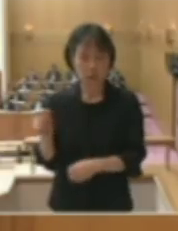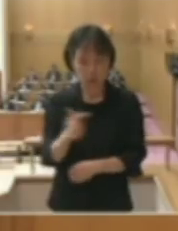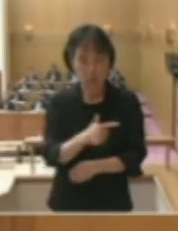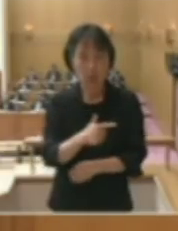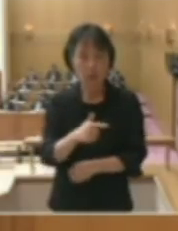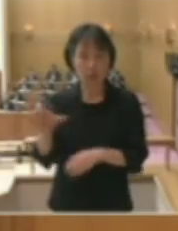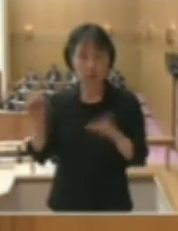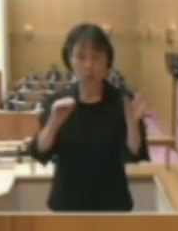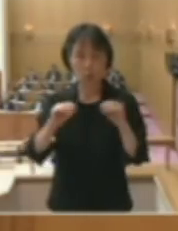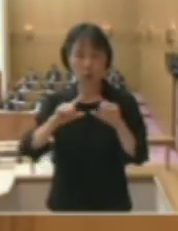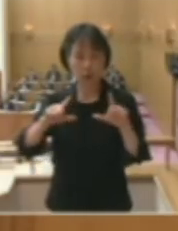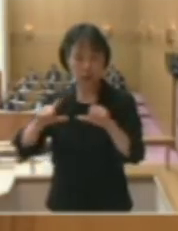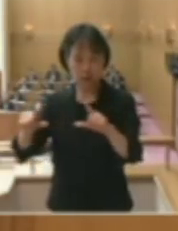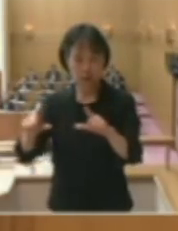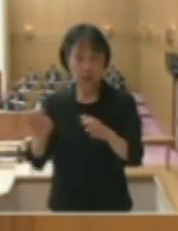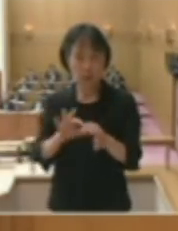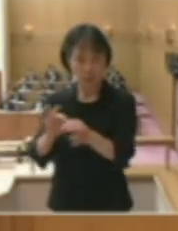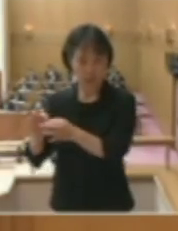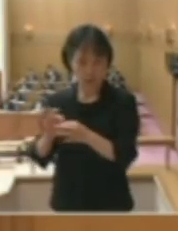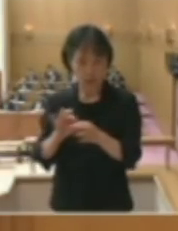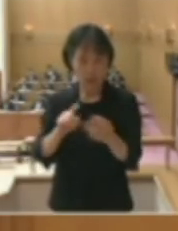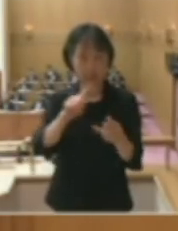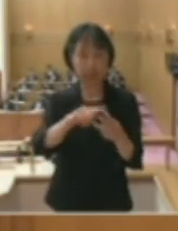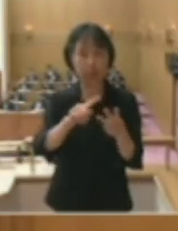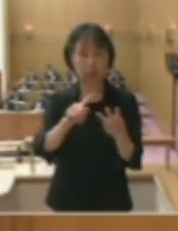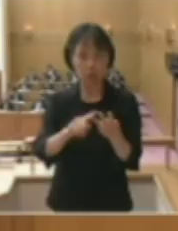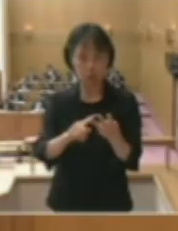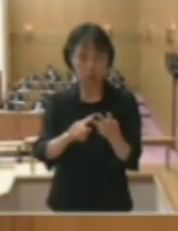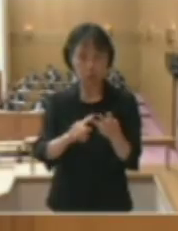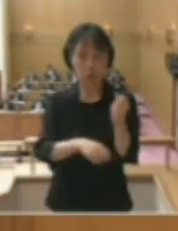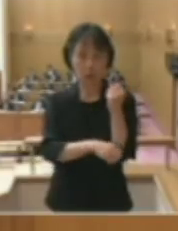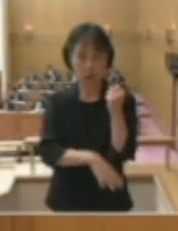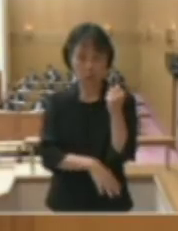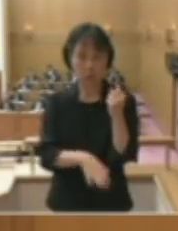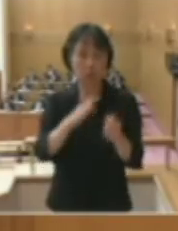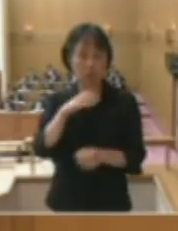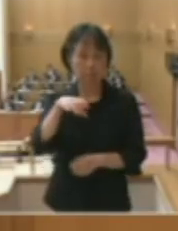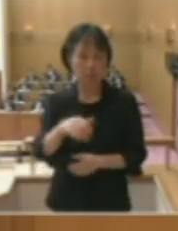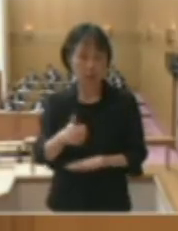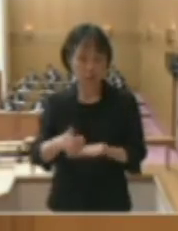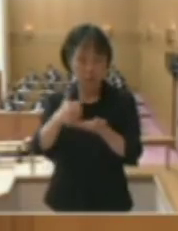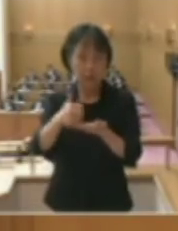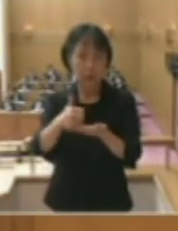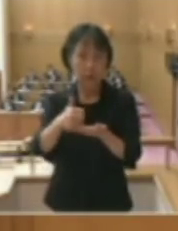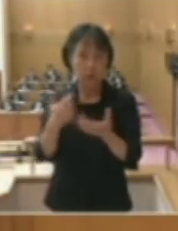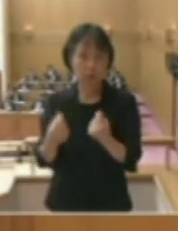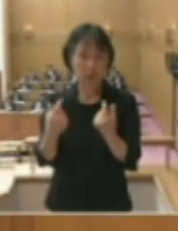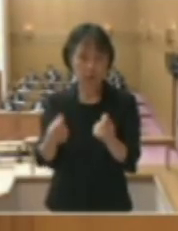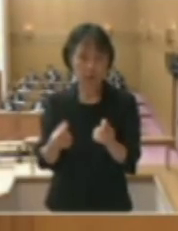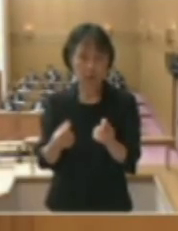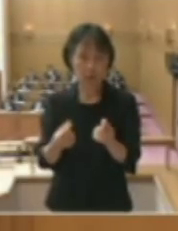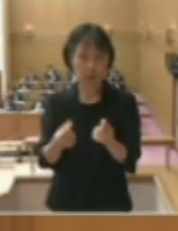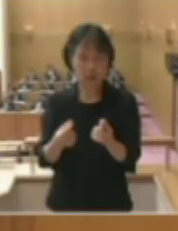報発信、連携を市政運営の基本に据え、現場主義を徹底する中で、5つの挑戦に取り組